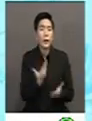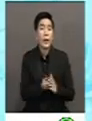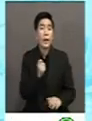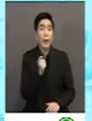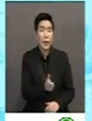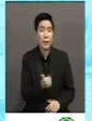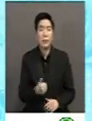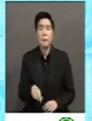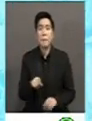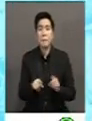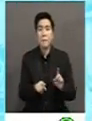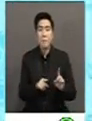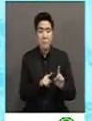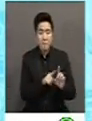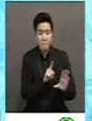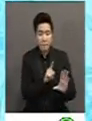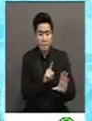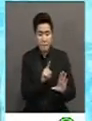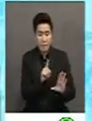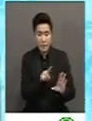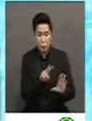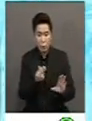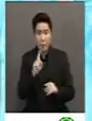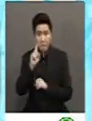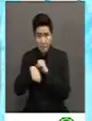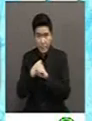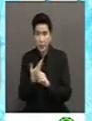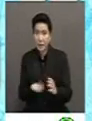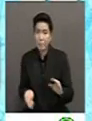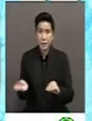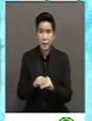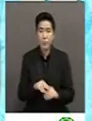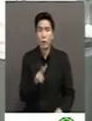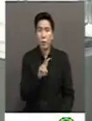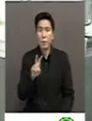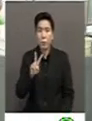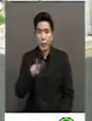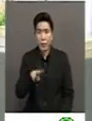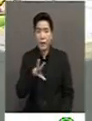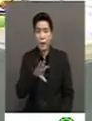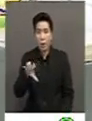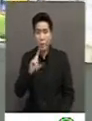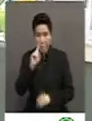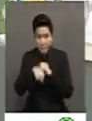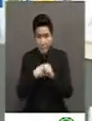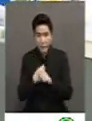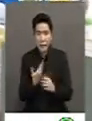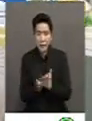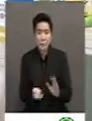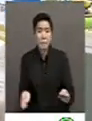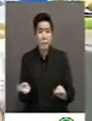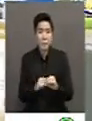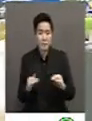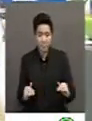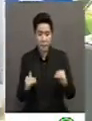สมทบอยู่ที่ 1,200บาทต่อคนต่อปีก็เพิ่มเป็น 2,500บาทต่อคนต่อปีด้วยกันเพิ่มขึ้นมา